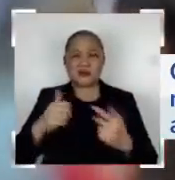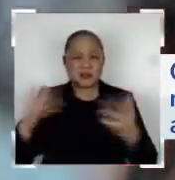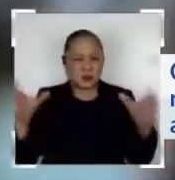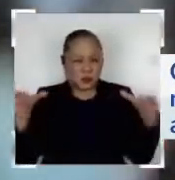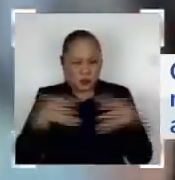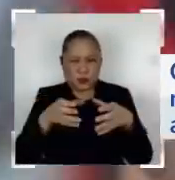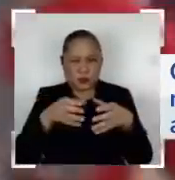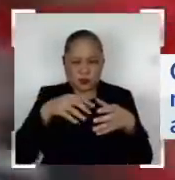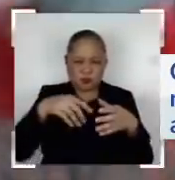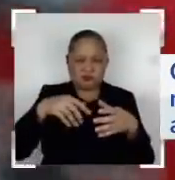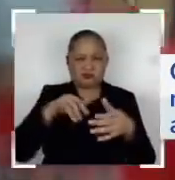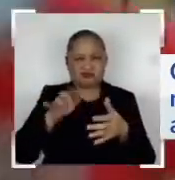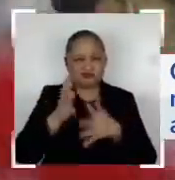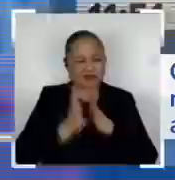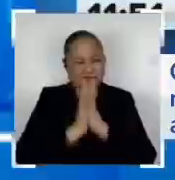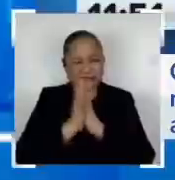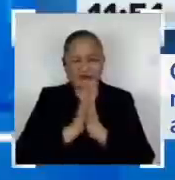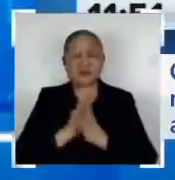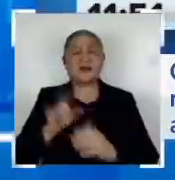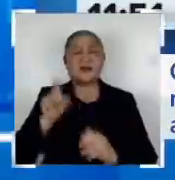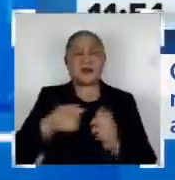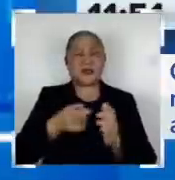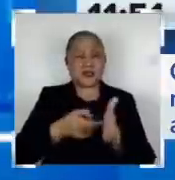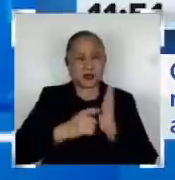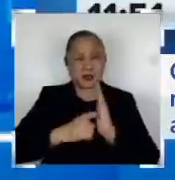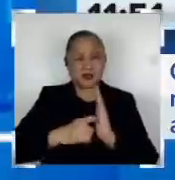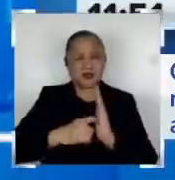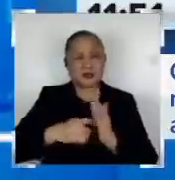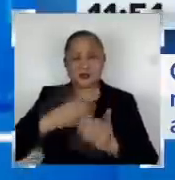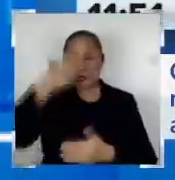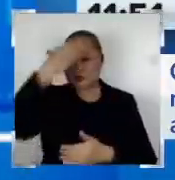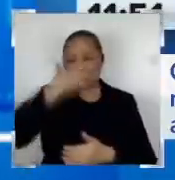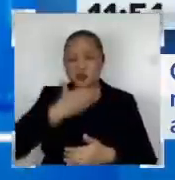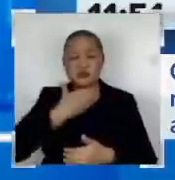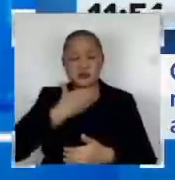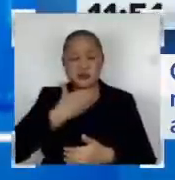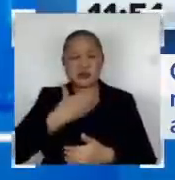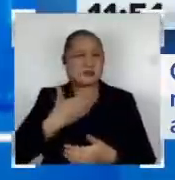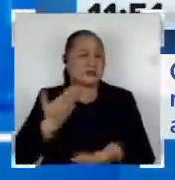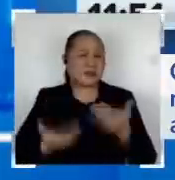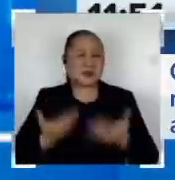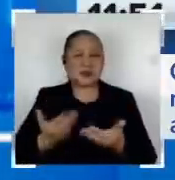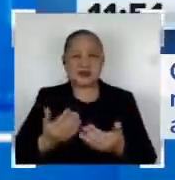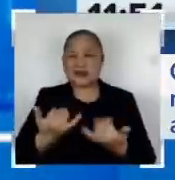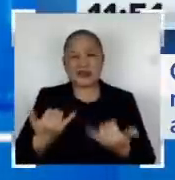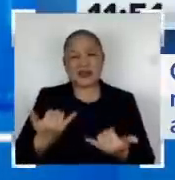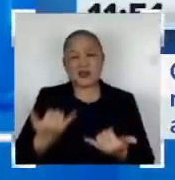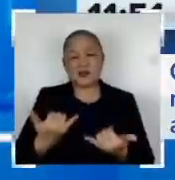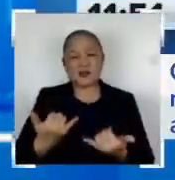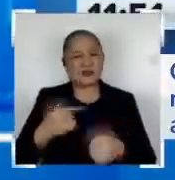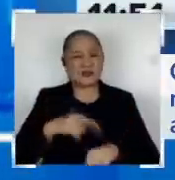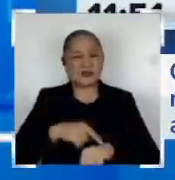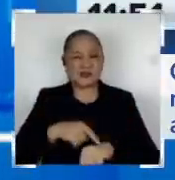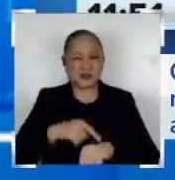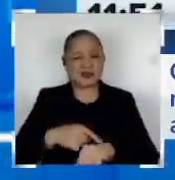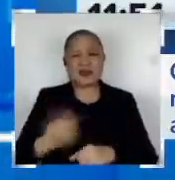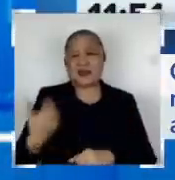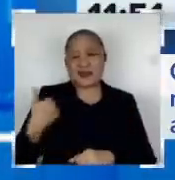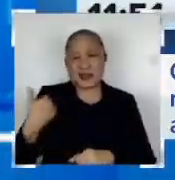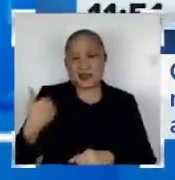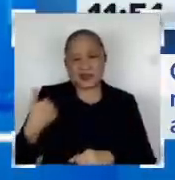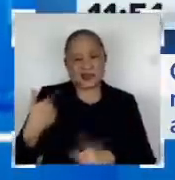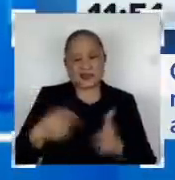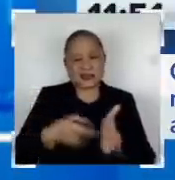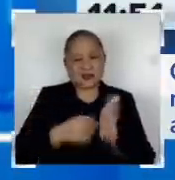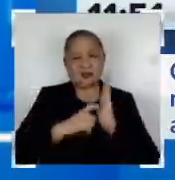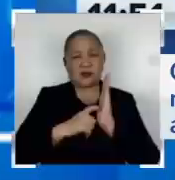the requirement for face shields probably at this point of time is not mandatory because, as